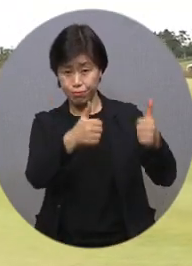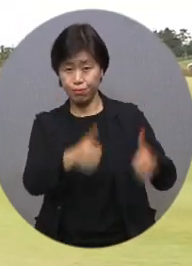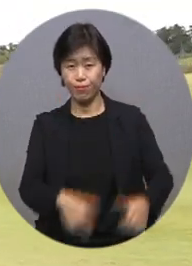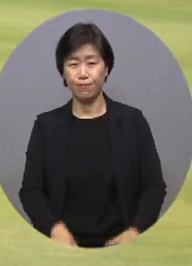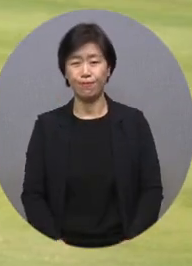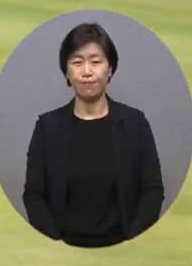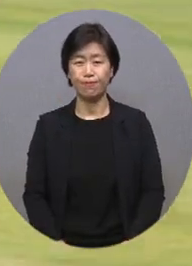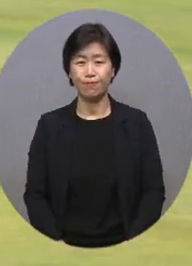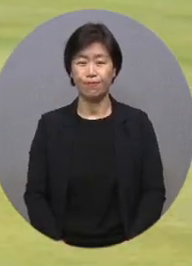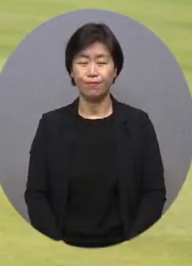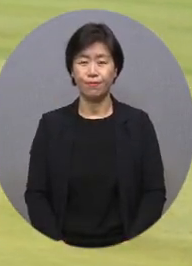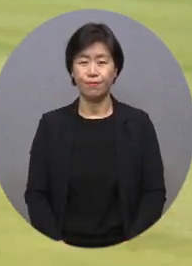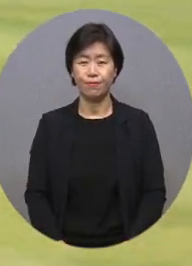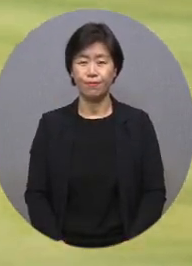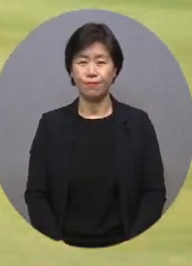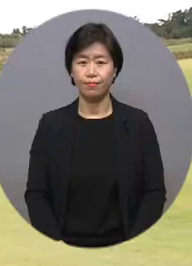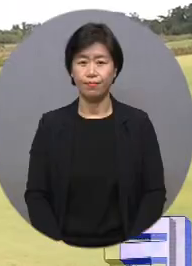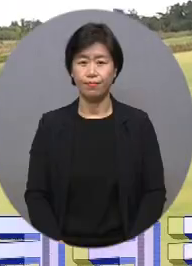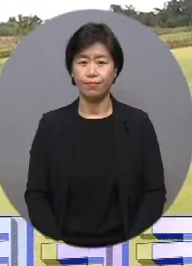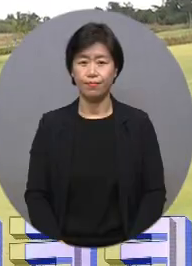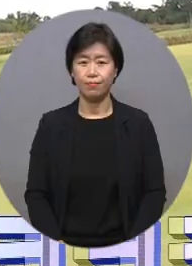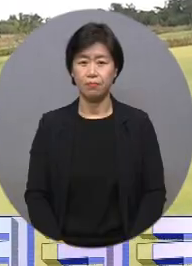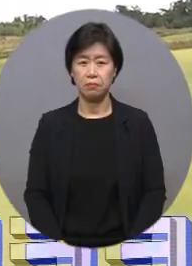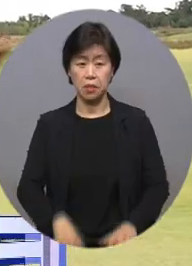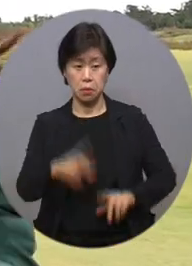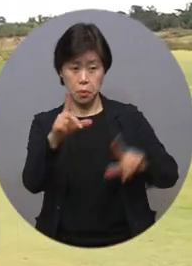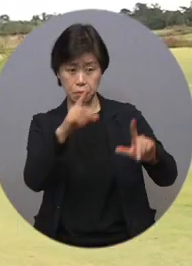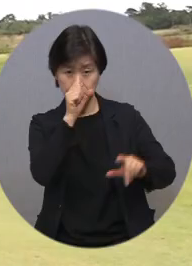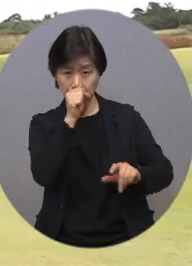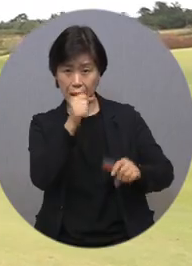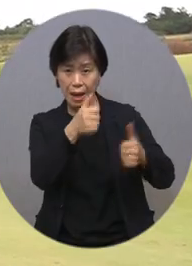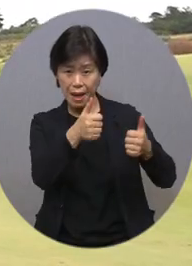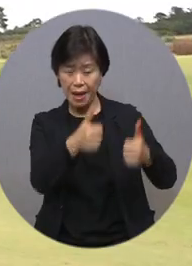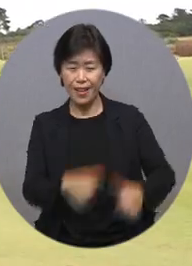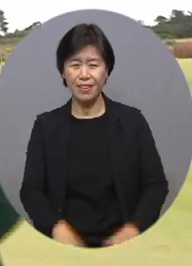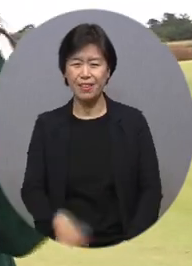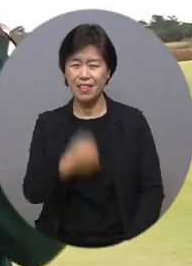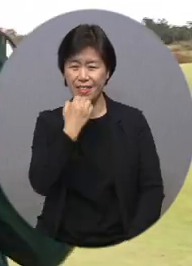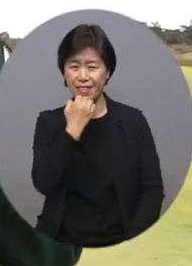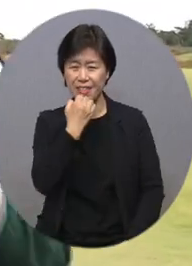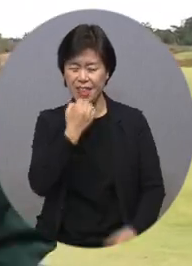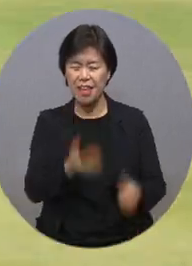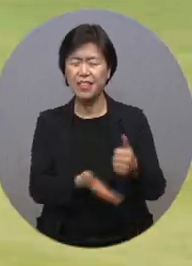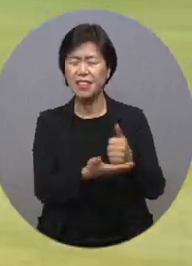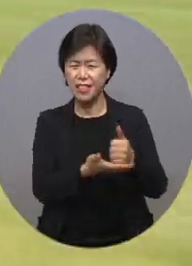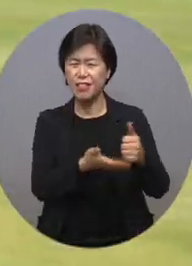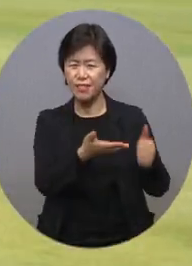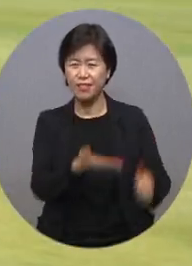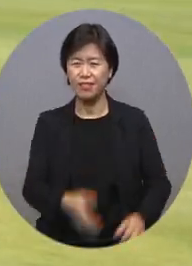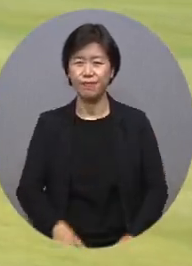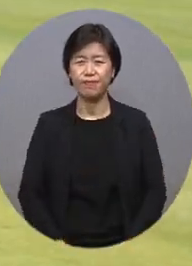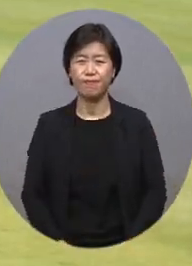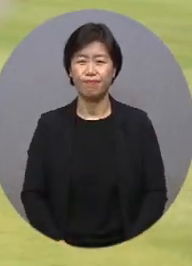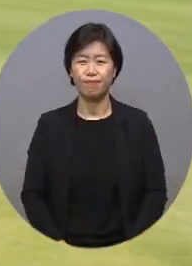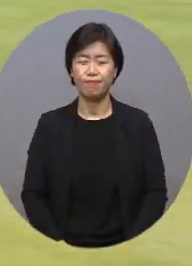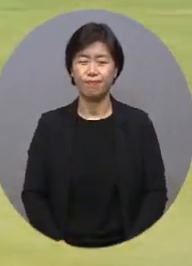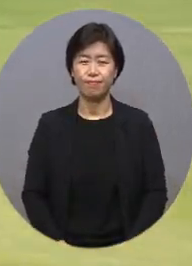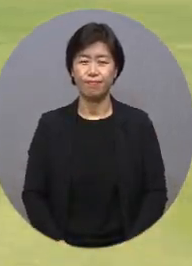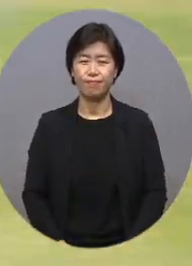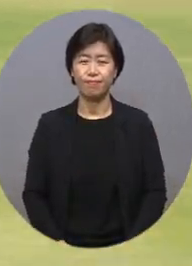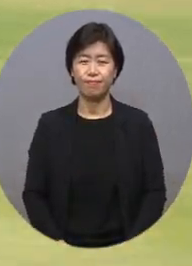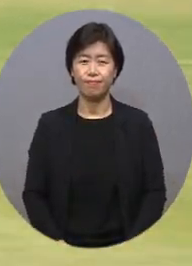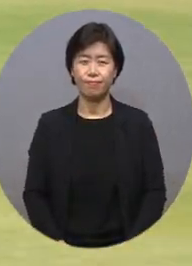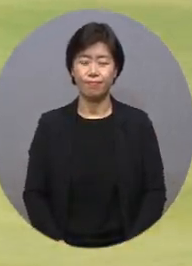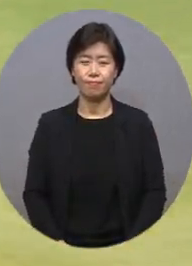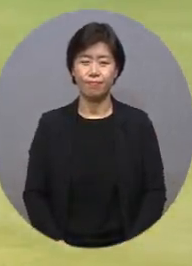우와. 아, 좋아. 아, 너무 좋다. 네. 칭찬 굿즈. 555번. 100만 스물 하나,